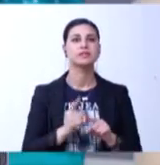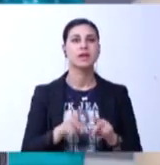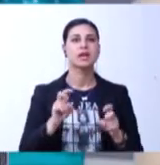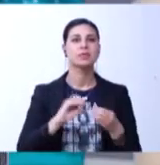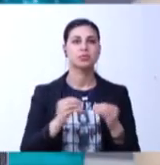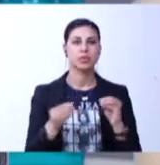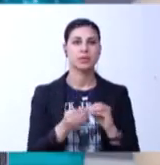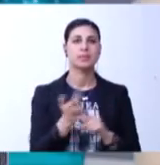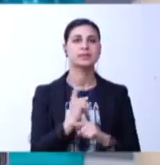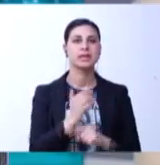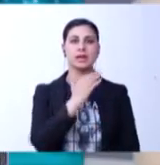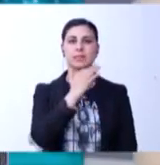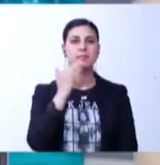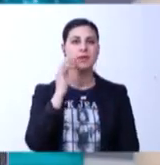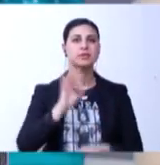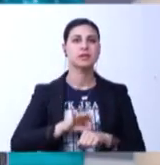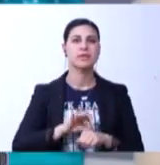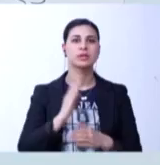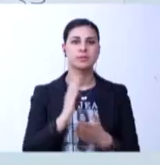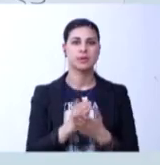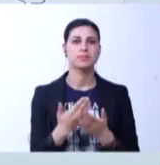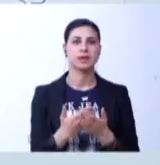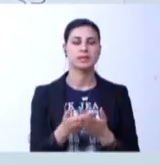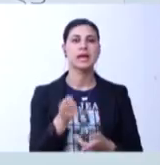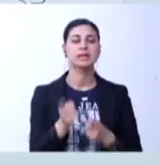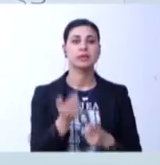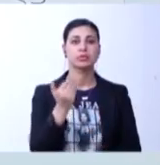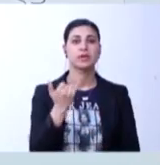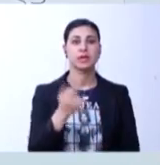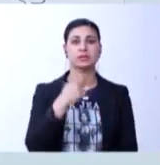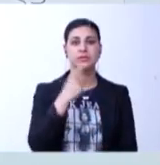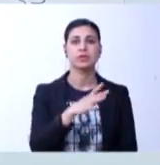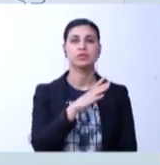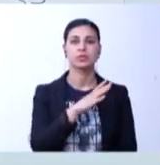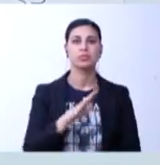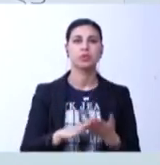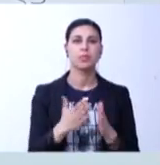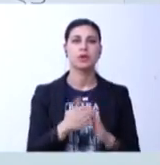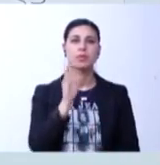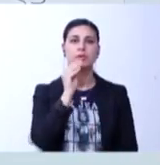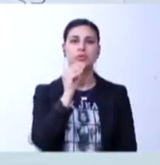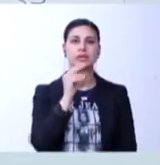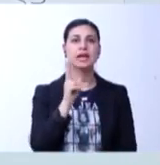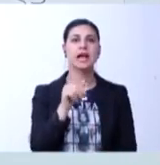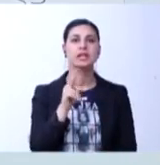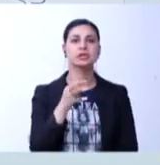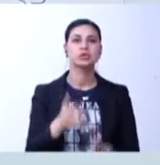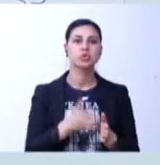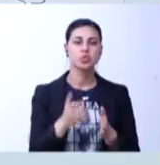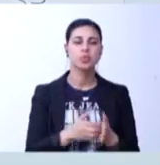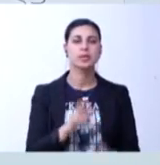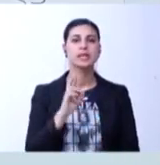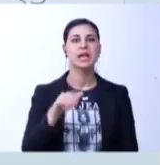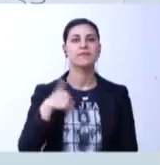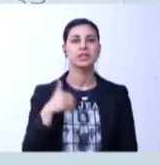ბევრი დაავადებებია. ანუ რეალურად თქვენ ახლა დაგვისახელეთ მდგომარეობა, როდესაც კალციუმის, დ-ვიტამინის თუ